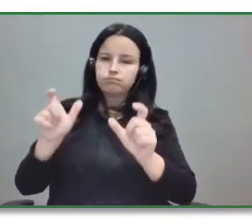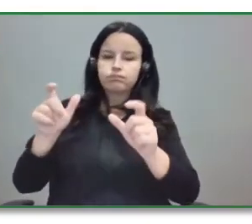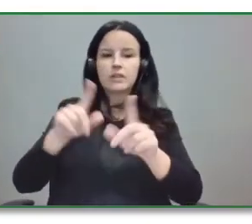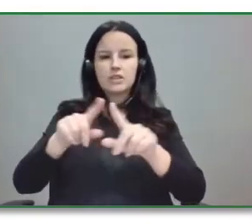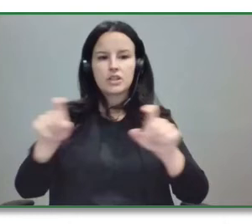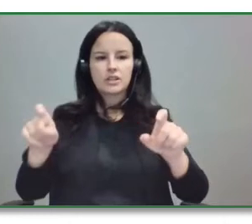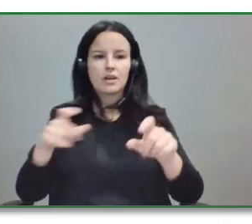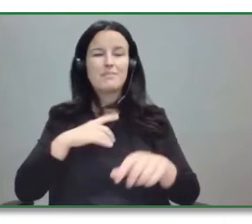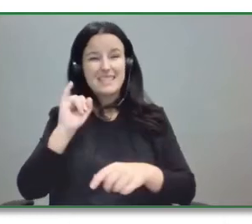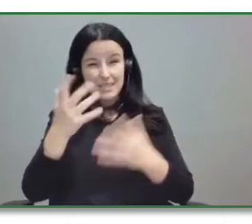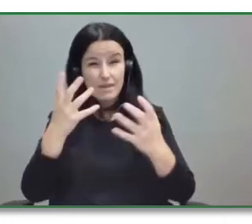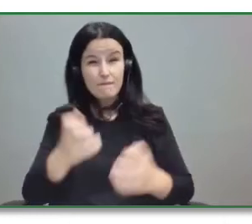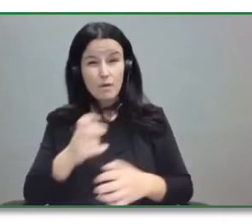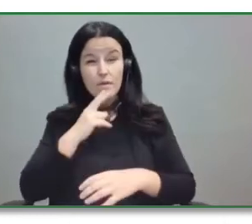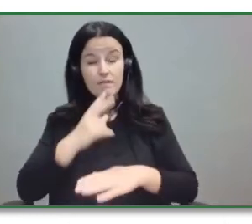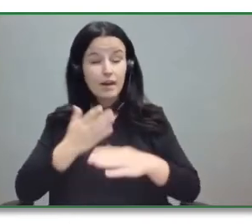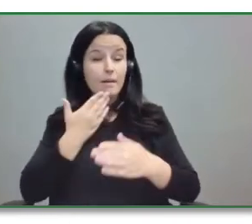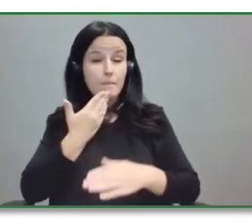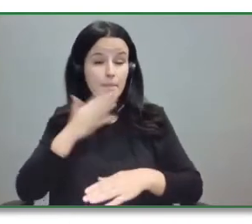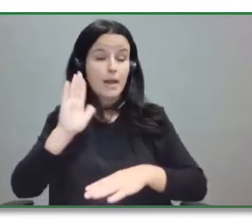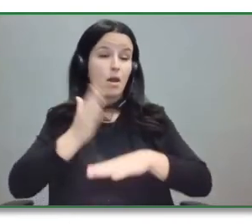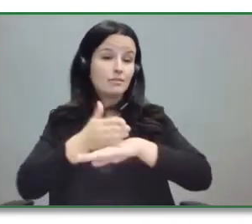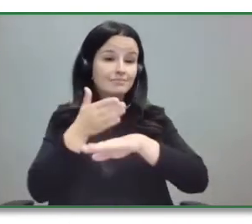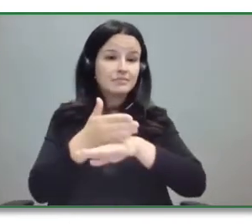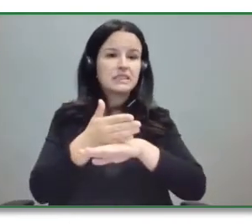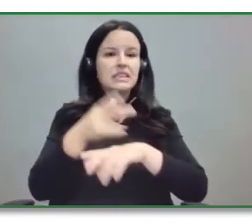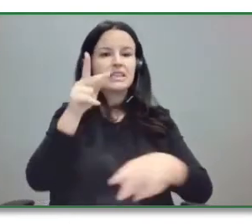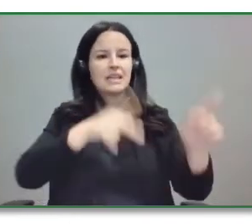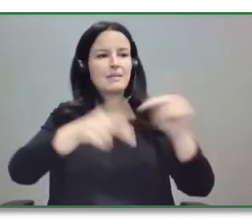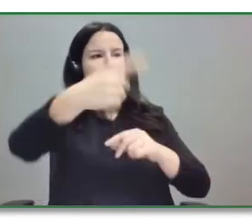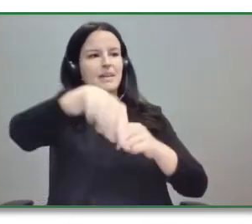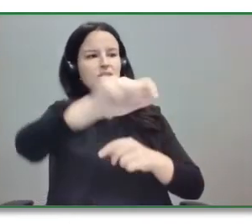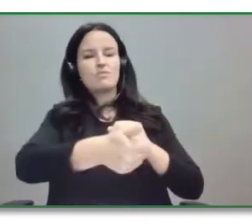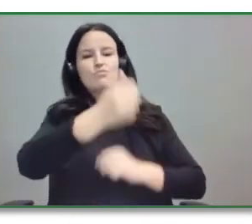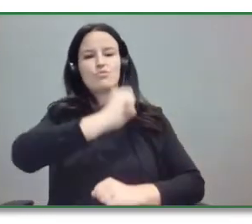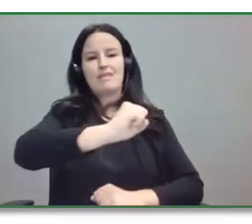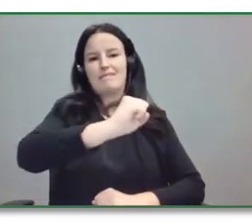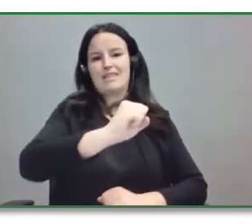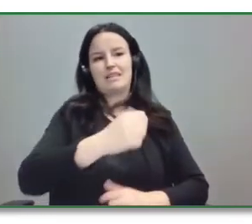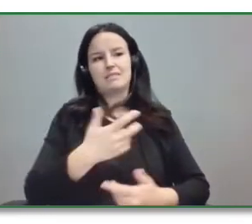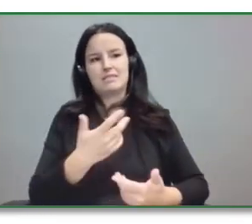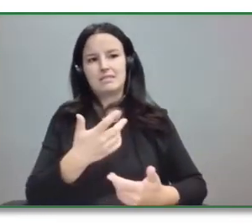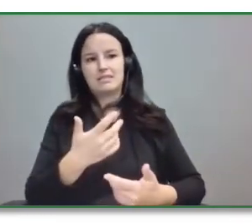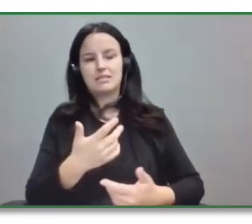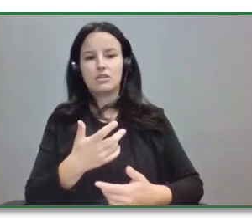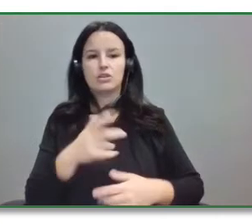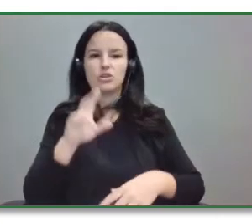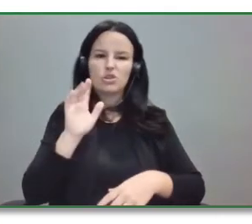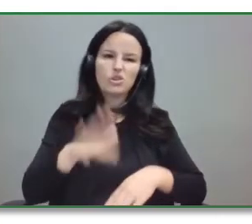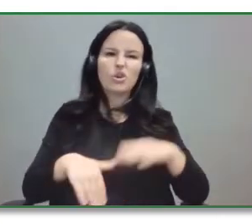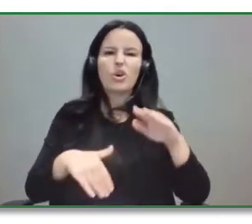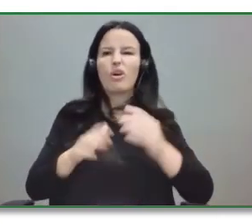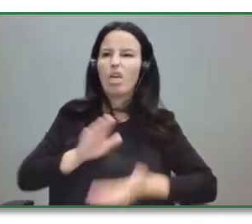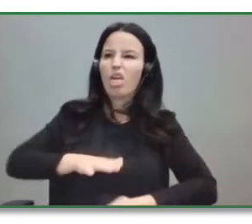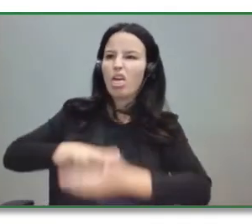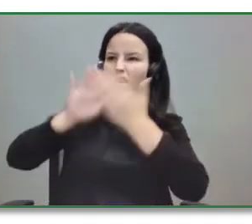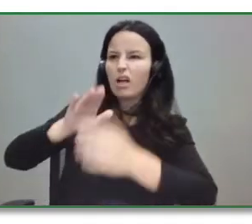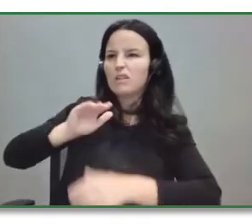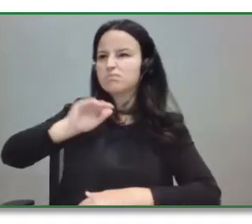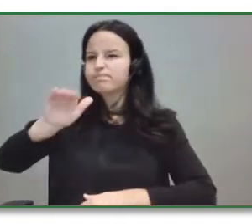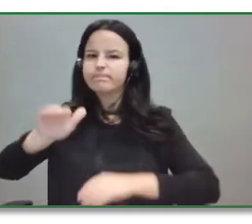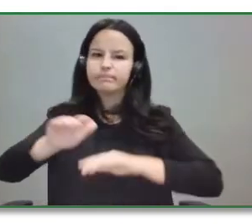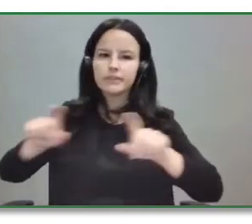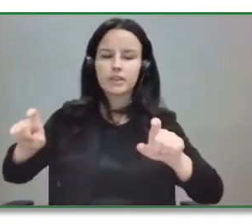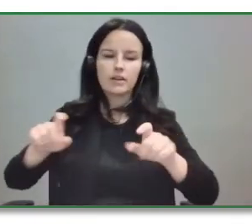un meilleur accès, l'éducation des gens est souvent beaucoup plus efficace et appréciée que la confrontation. Cela peut conduire à des